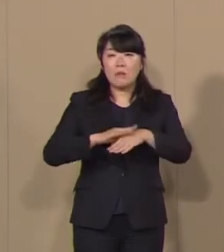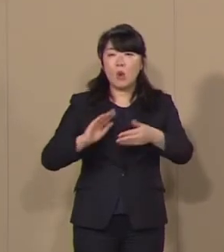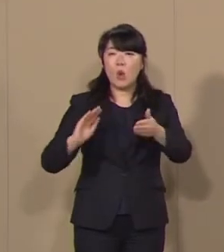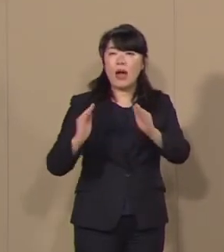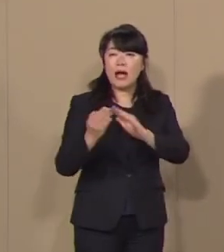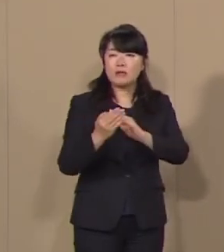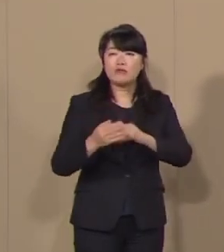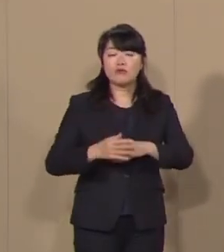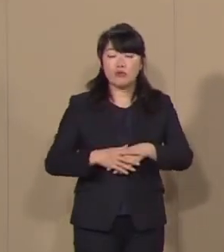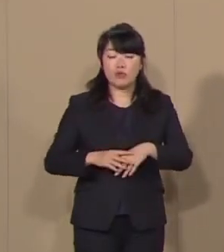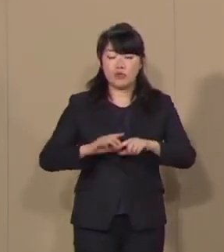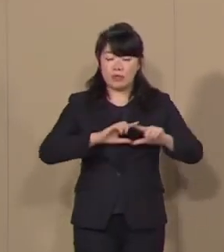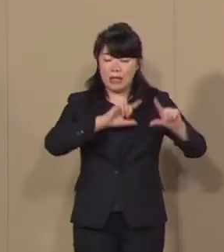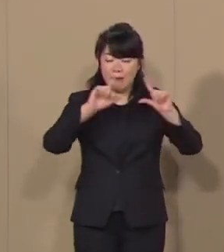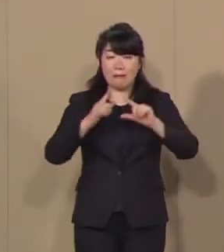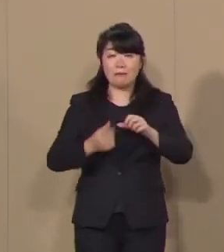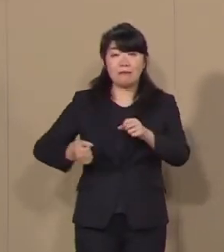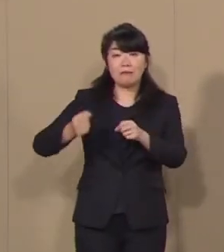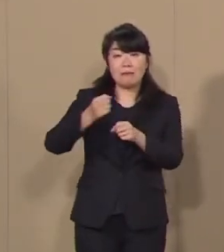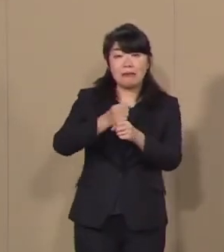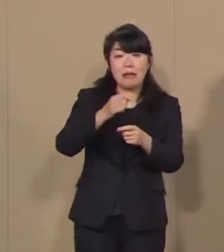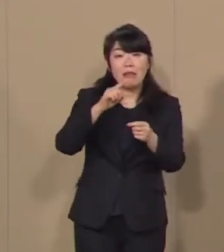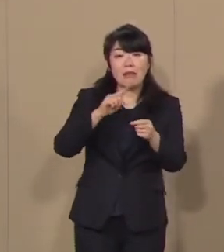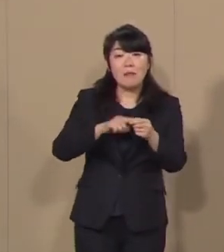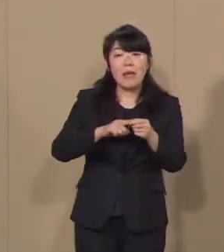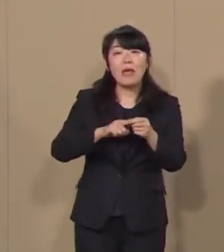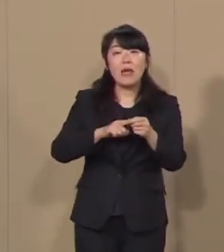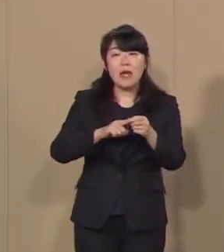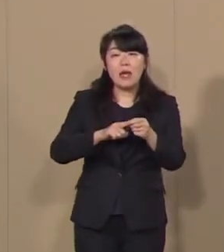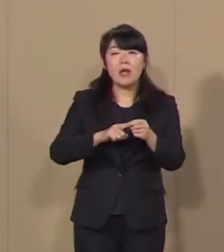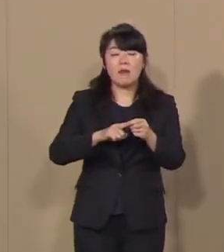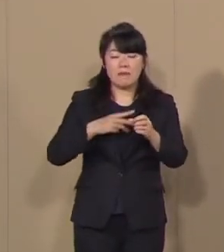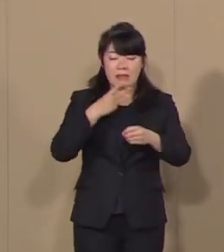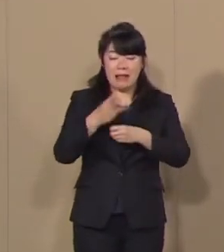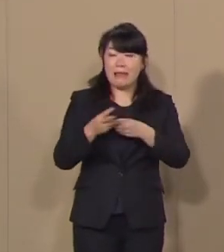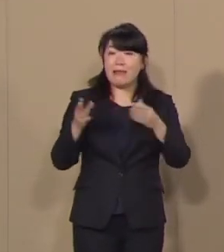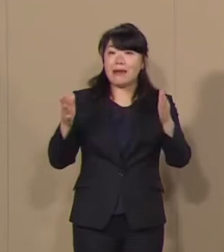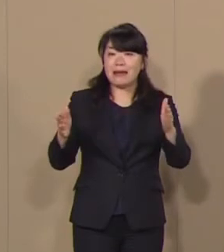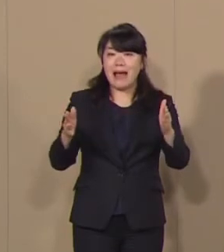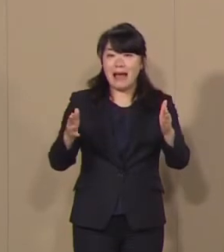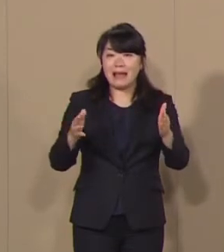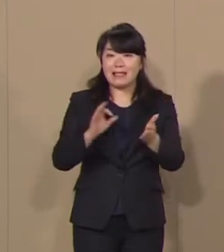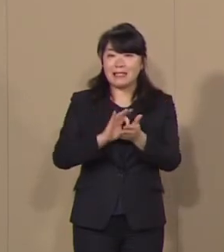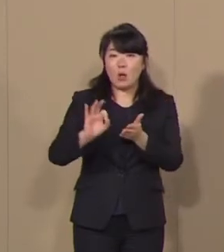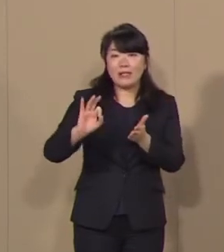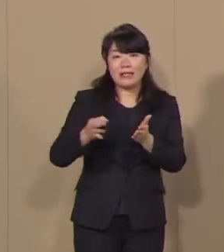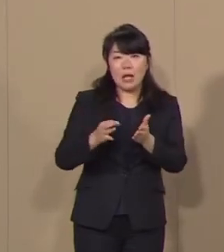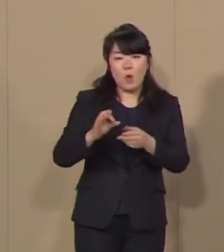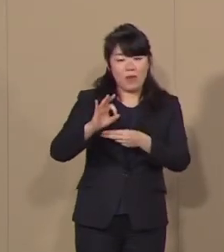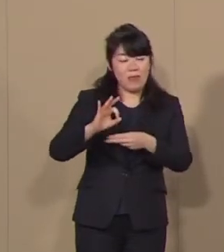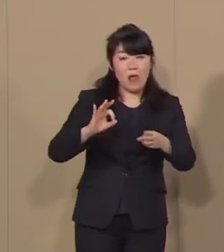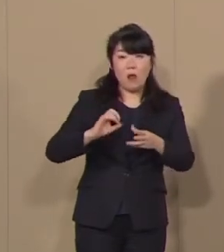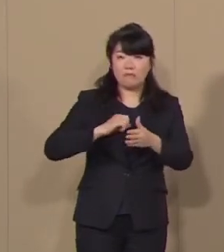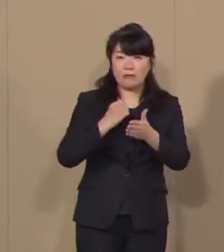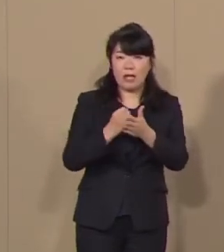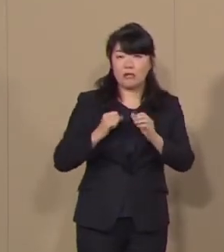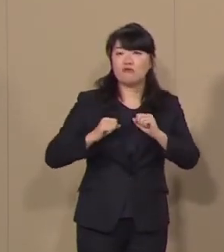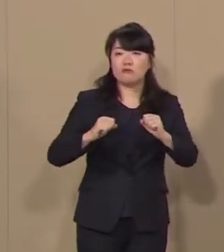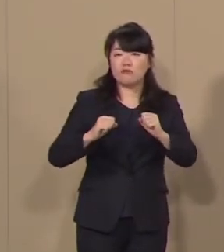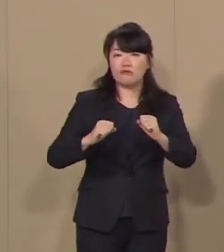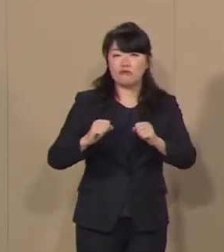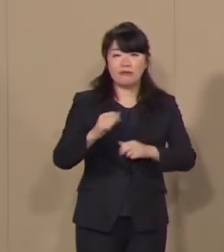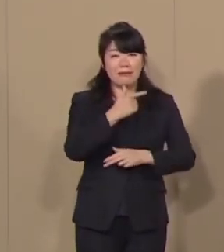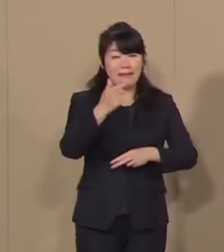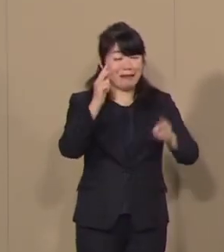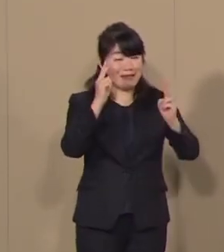生活再建のためにまさに社民党はこの3年間消費税ゼロにしますそして大企業の内部